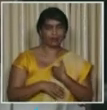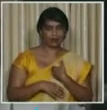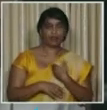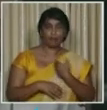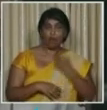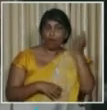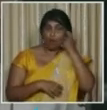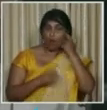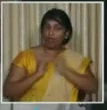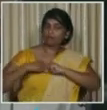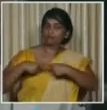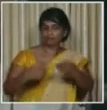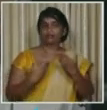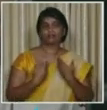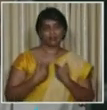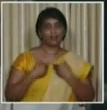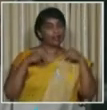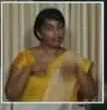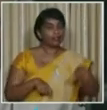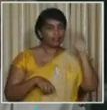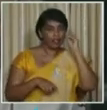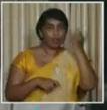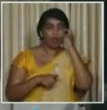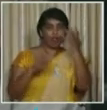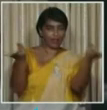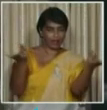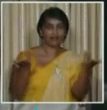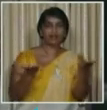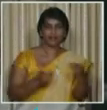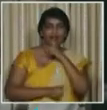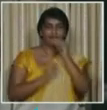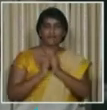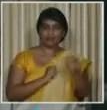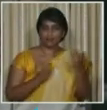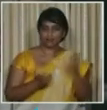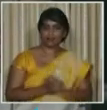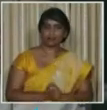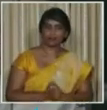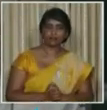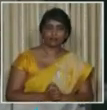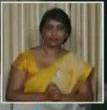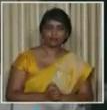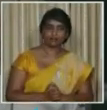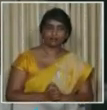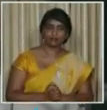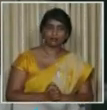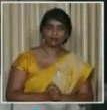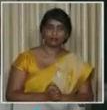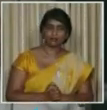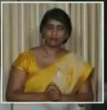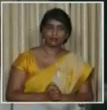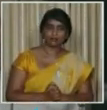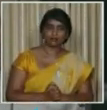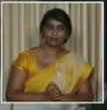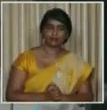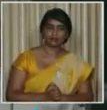මගේ මොලේ ඕක ගෙනිච්චේ. ඉතින් දැන් දැන ගන්න ඔයගොල්ලෝ මොලේ නෑ මේ කියන දේ කරන්න කියලා. හරි හරි.